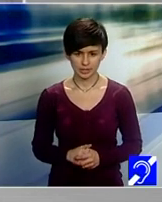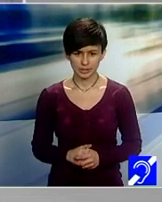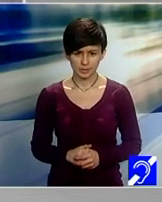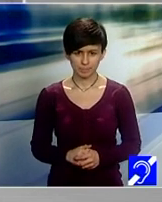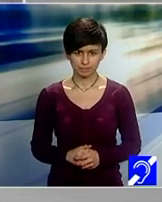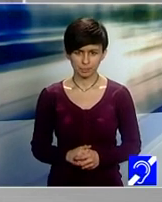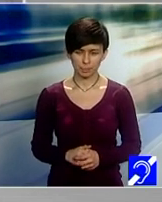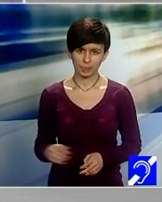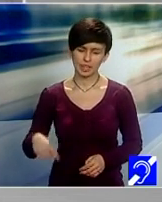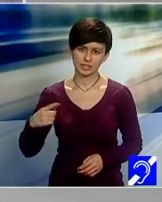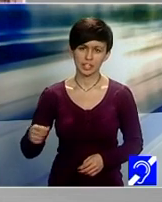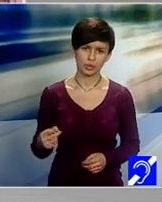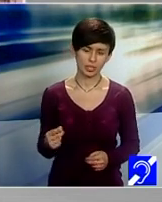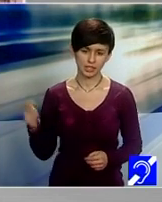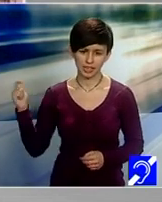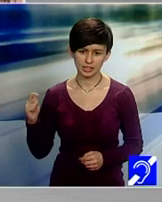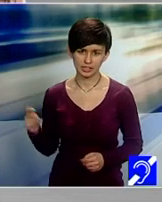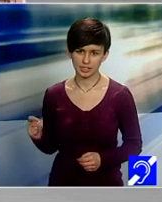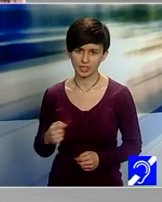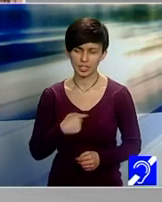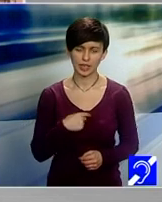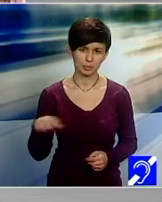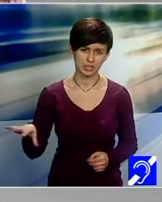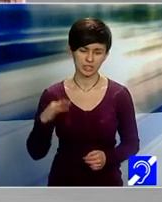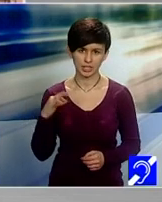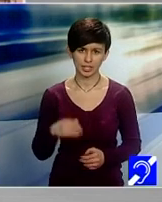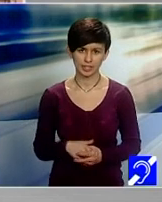să alegi. Poți să mergi pe sistemul fără dare în plată